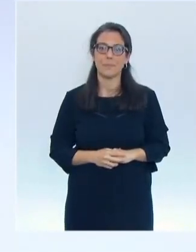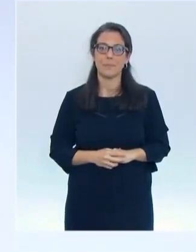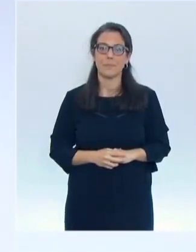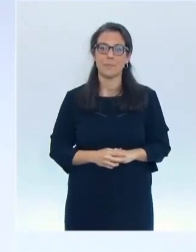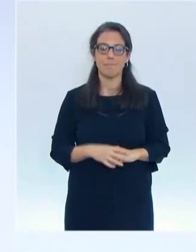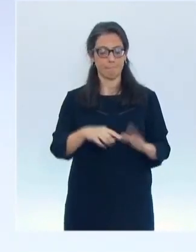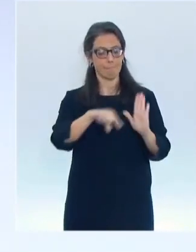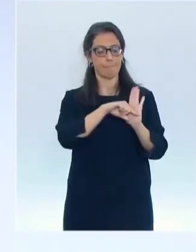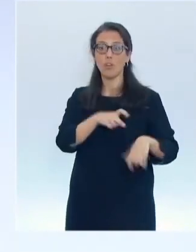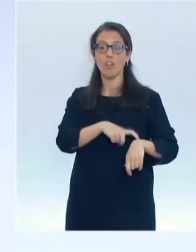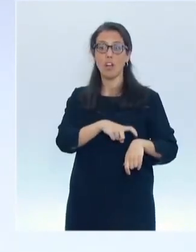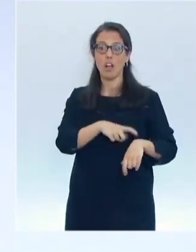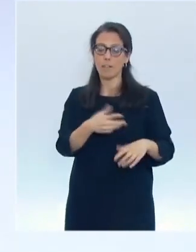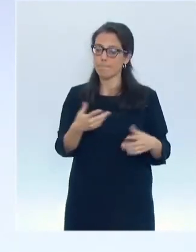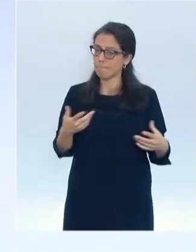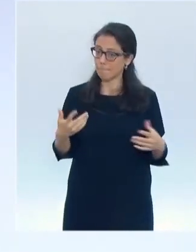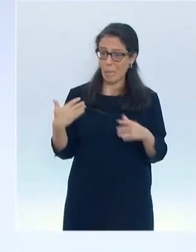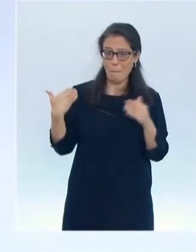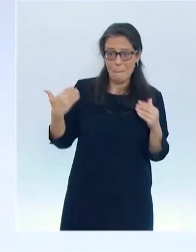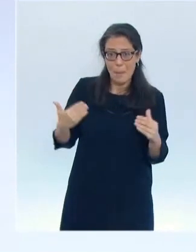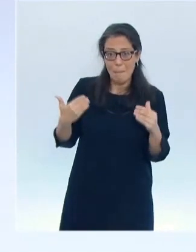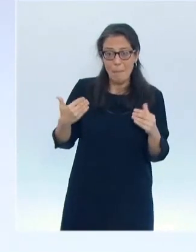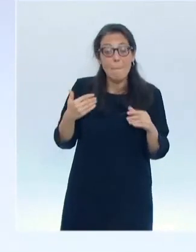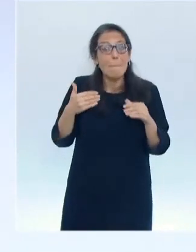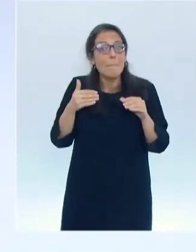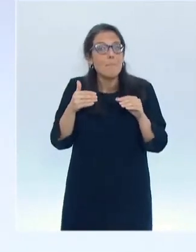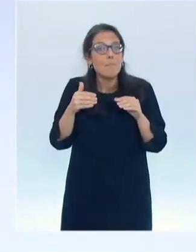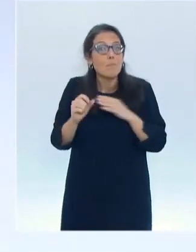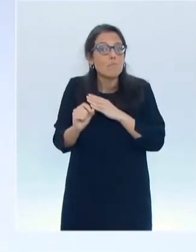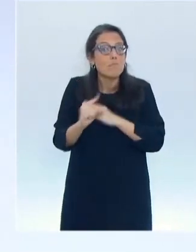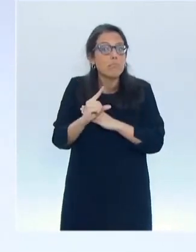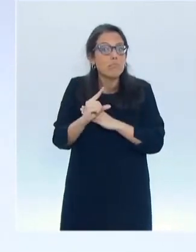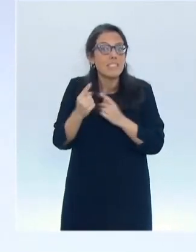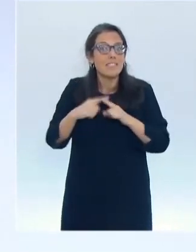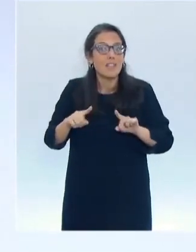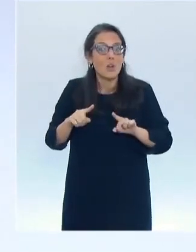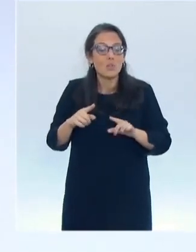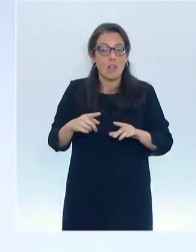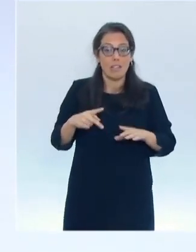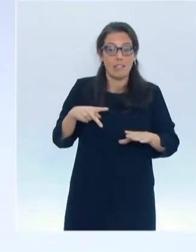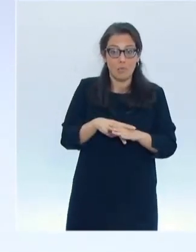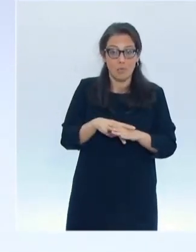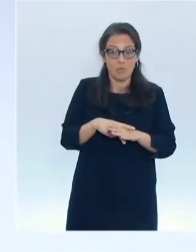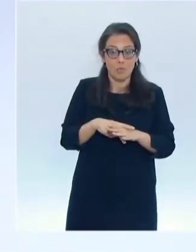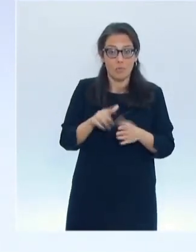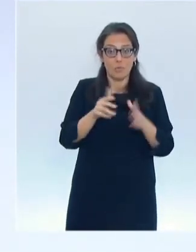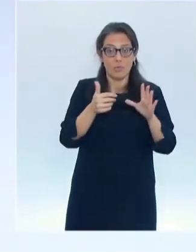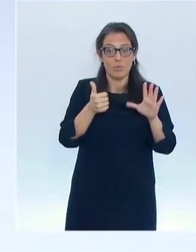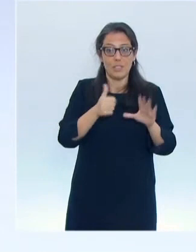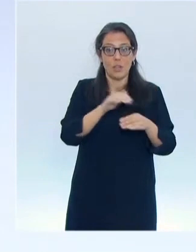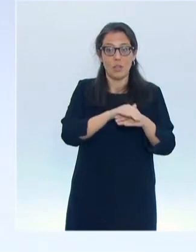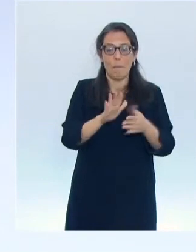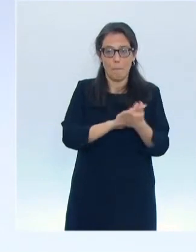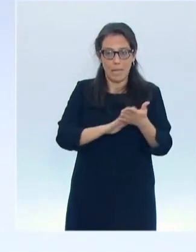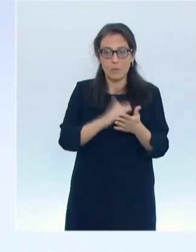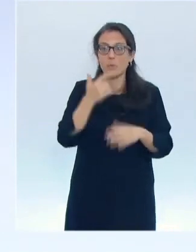rang devant les hôpitaux nous aurons ainsi des lits supplémentaires si vous avez juste détente vous pouvez aussi les planter devant on prend